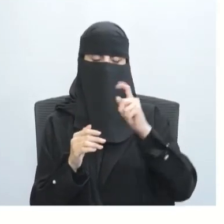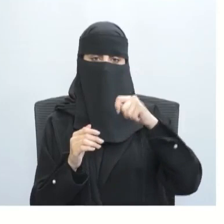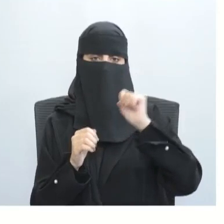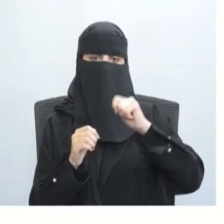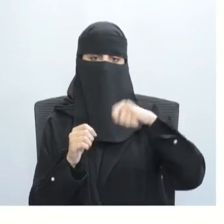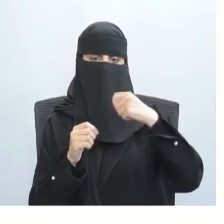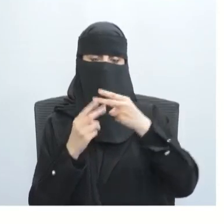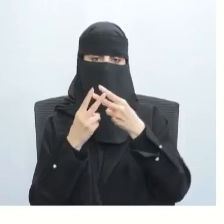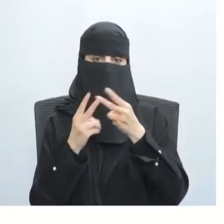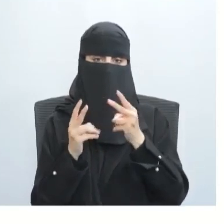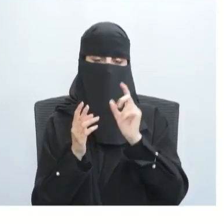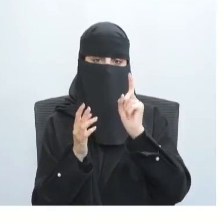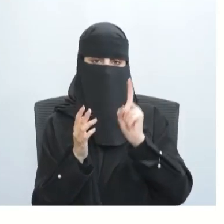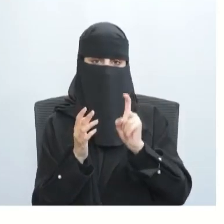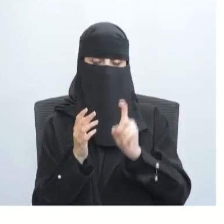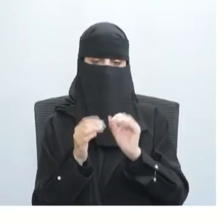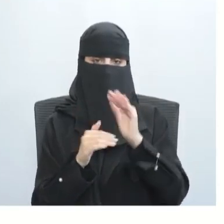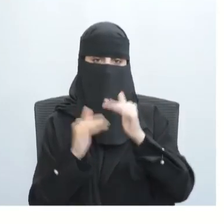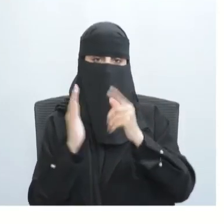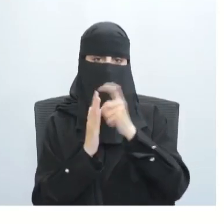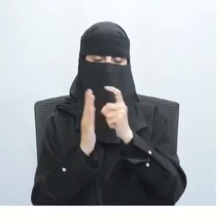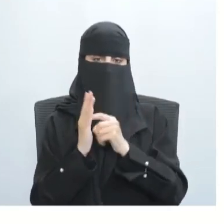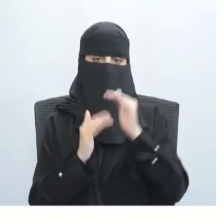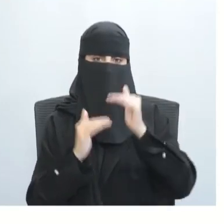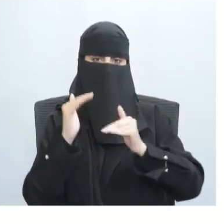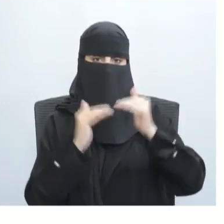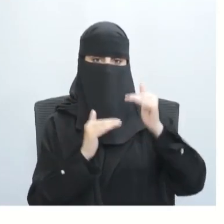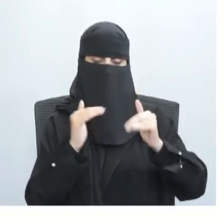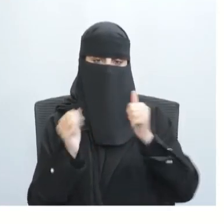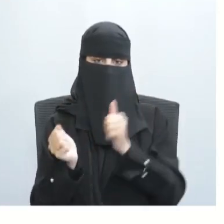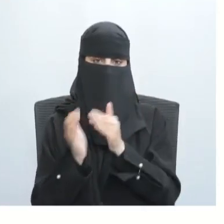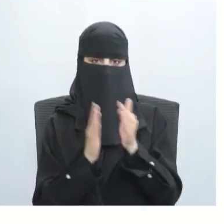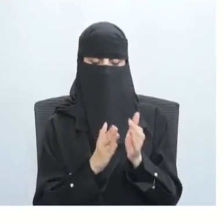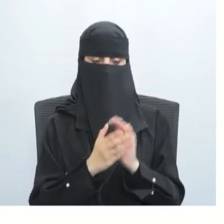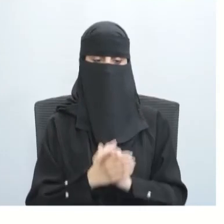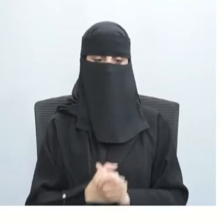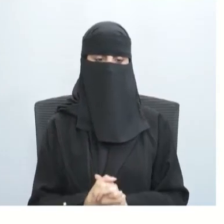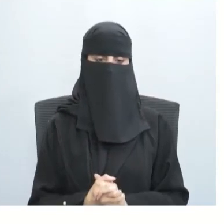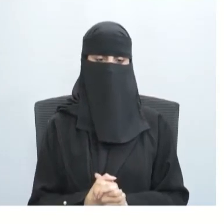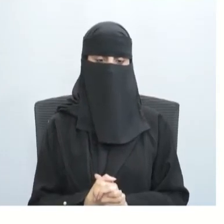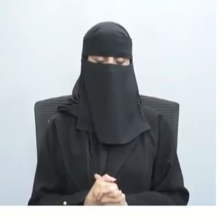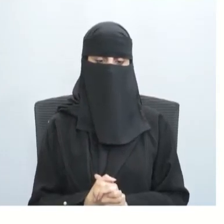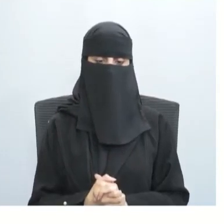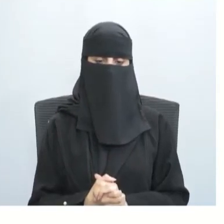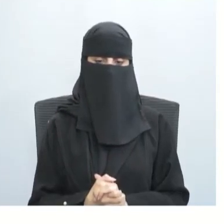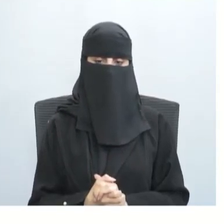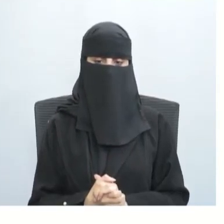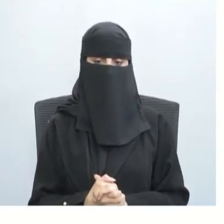تعمل على تنظيم مقاطع الفيديو خلال عملك على المشروع